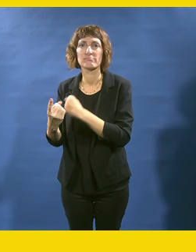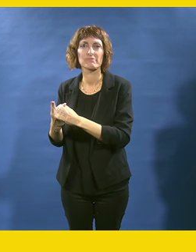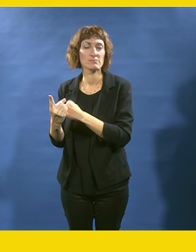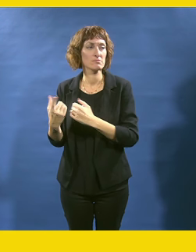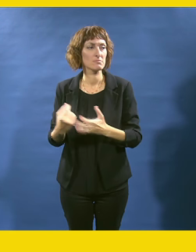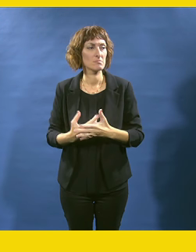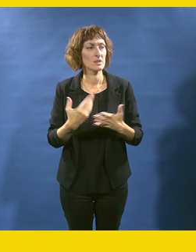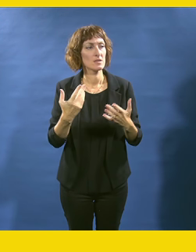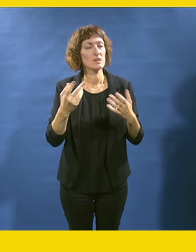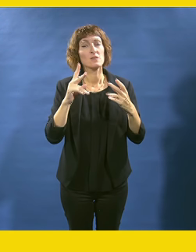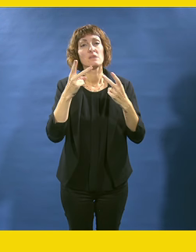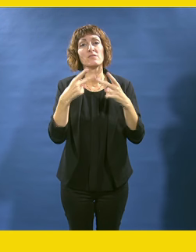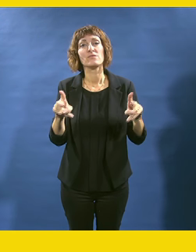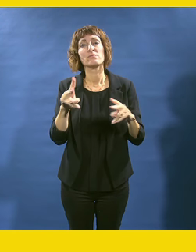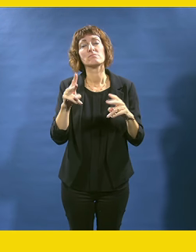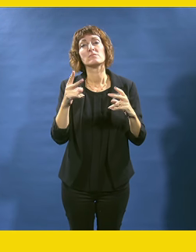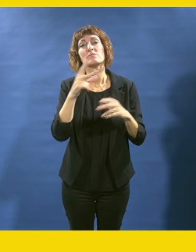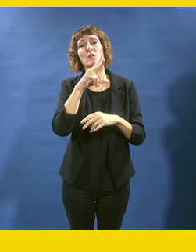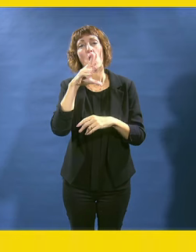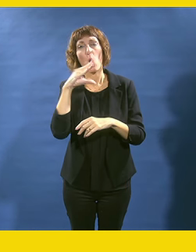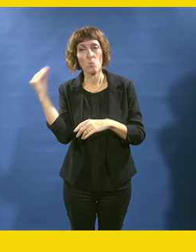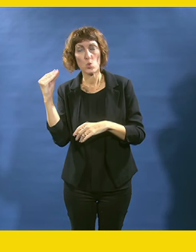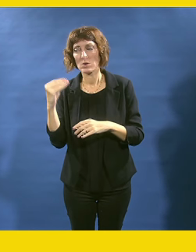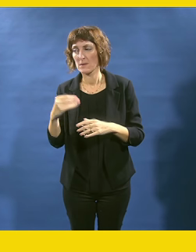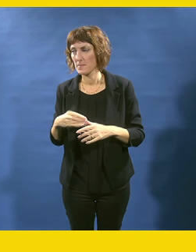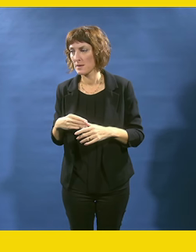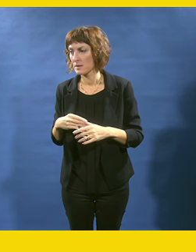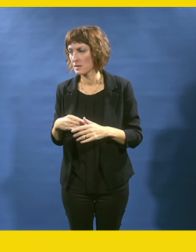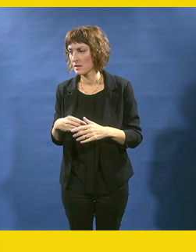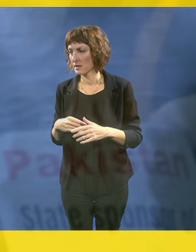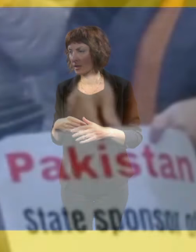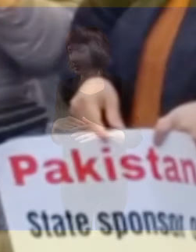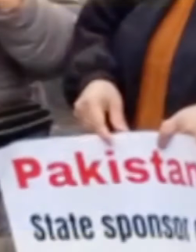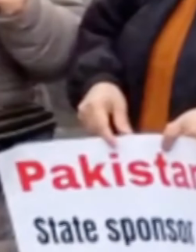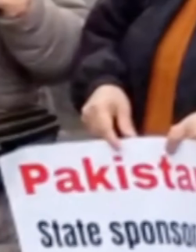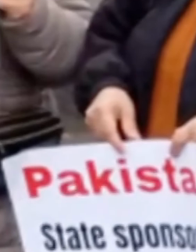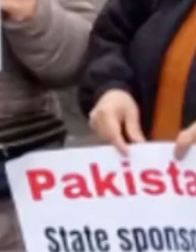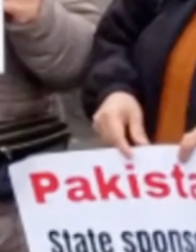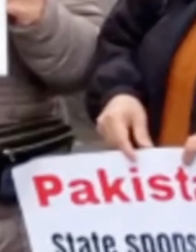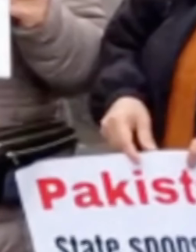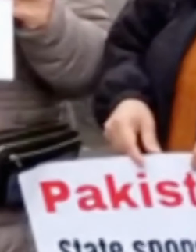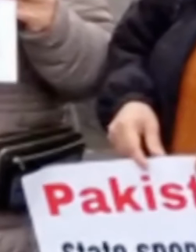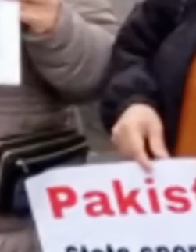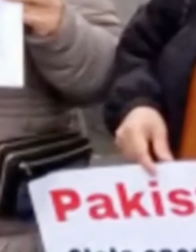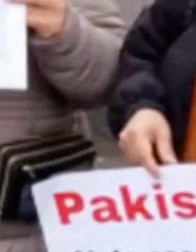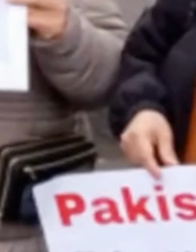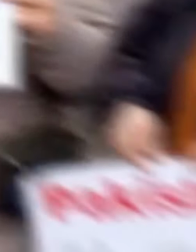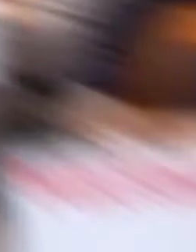bis jetzt mehr als 500 Familien Evakuierung nach Deutschland ermöglichen.